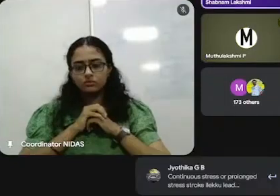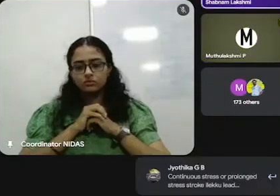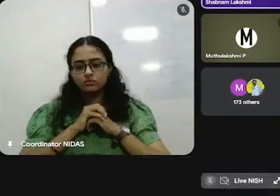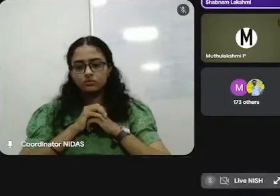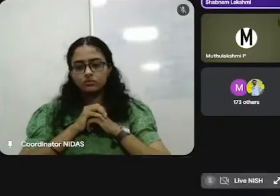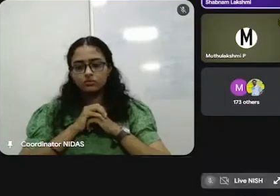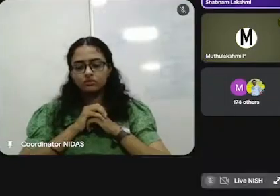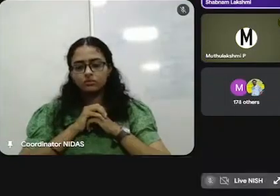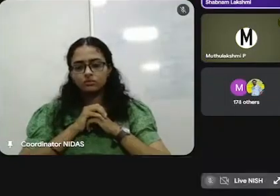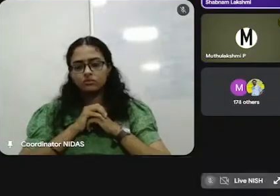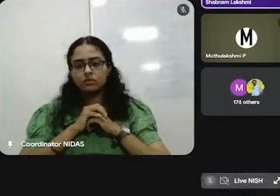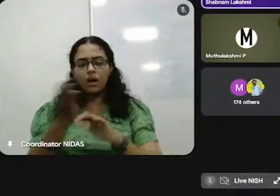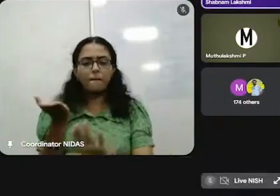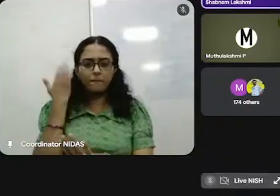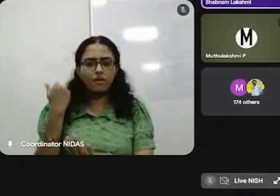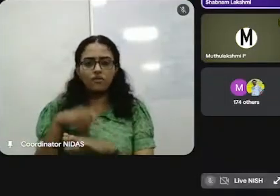ഞാൻ നേരത്തെ സംസാരിച്ച